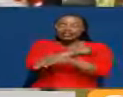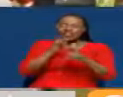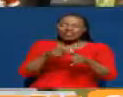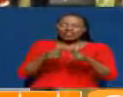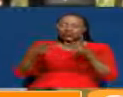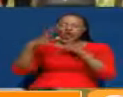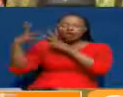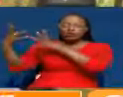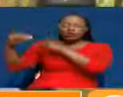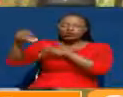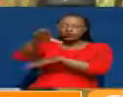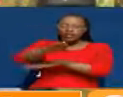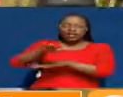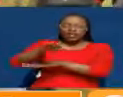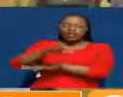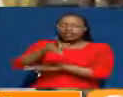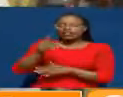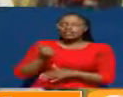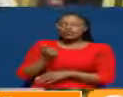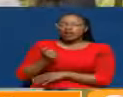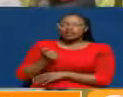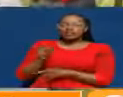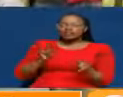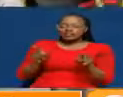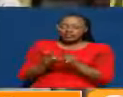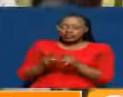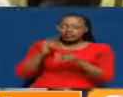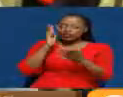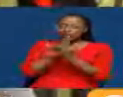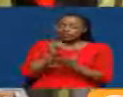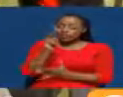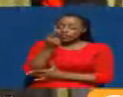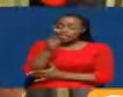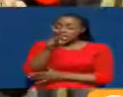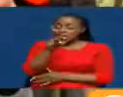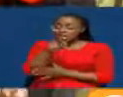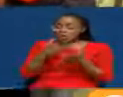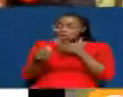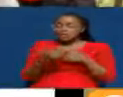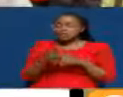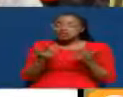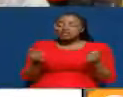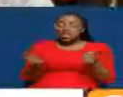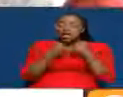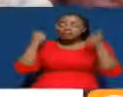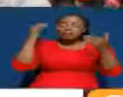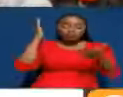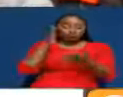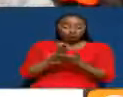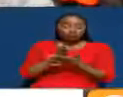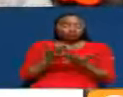kwa scene. Uyu ni dada yako, uconfirm kwamba yale maneno yametendeka ni